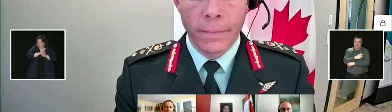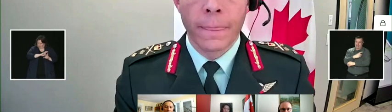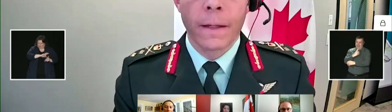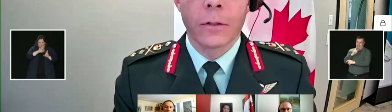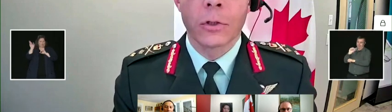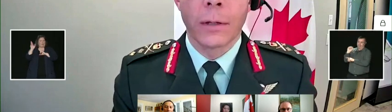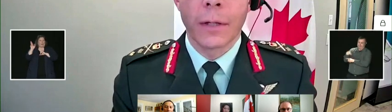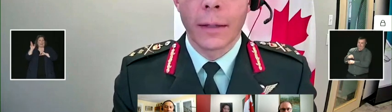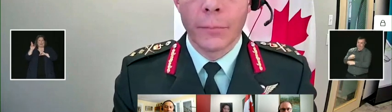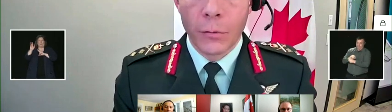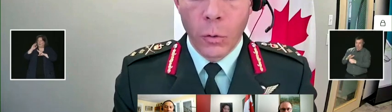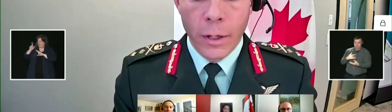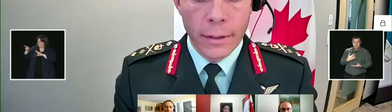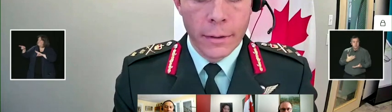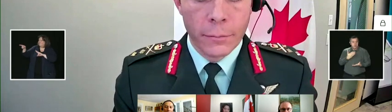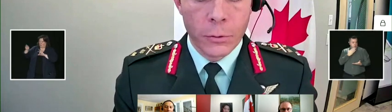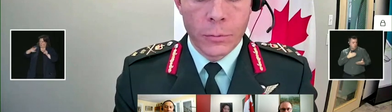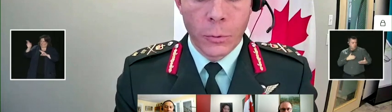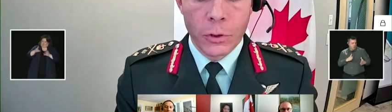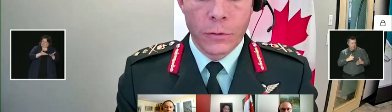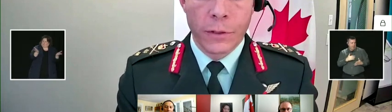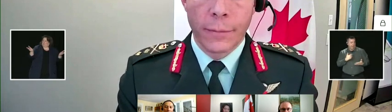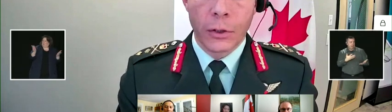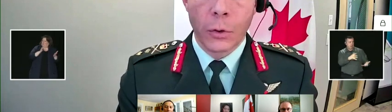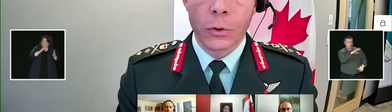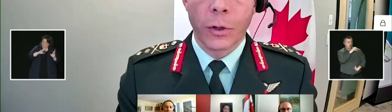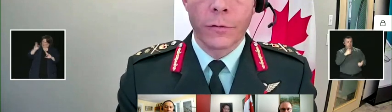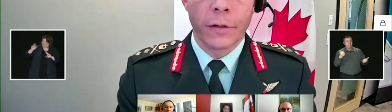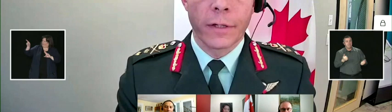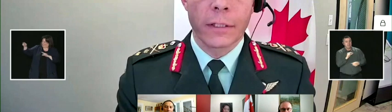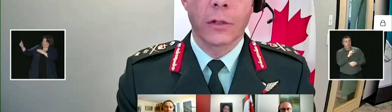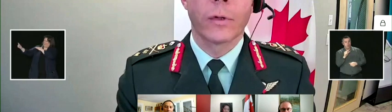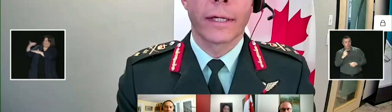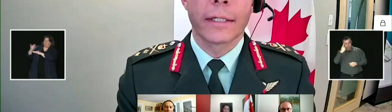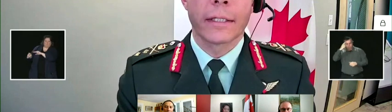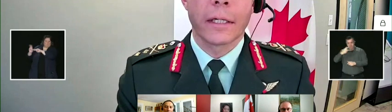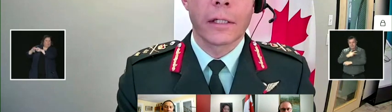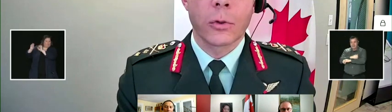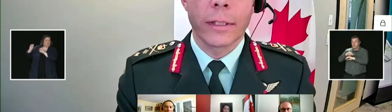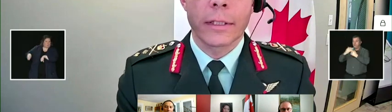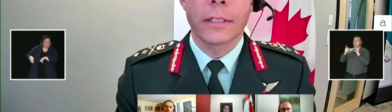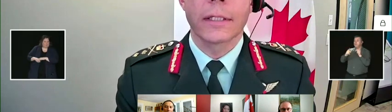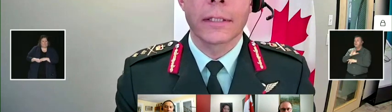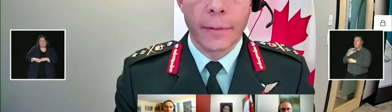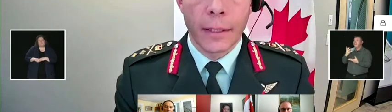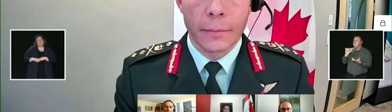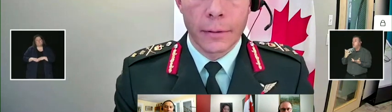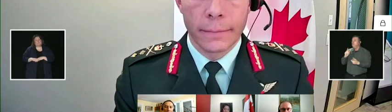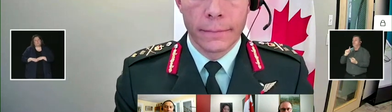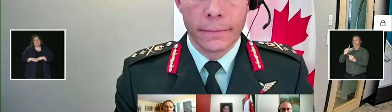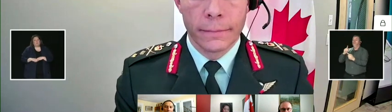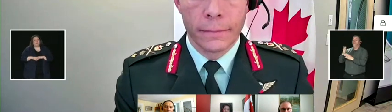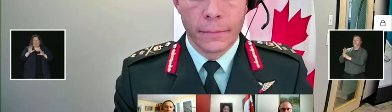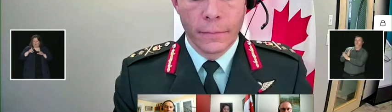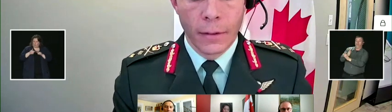COVID-19. Et nous sommes dans la bonne voie pour disposer de suffisamment de doses pour offrir le vaccin à tous les Canadiens qui le souhaitent d'ici septembre.